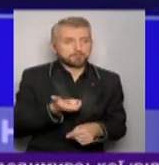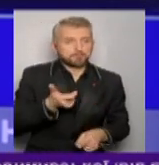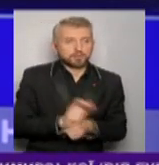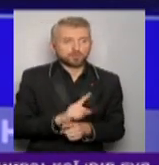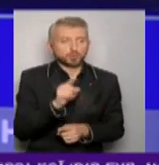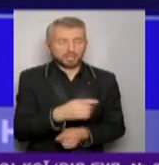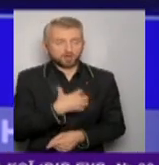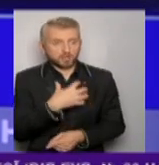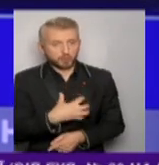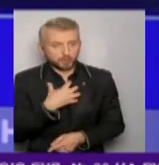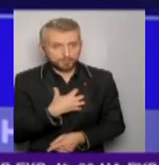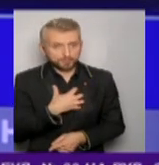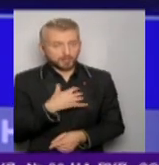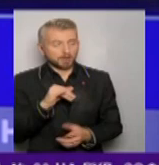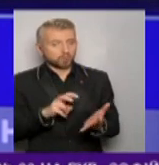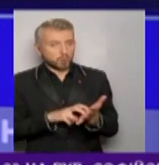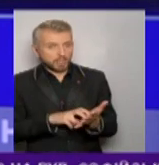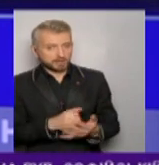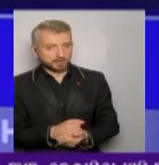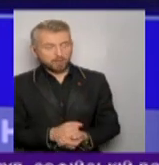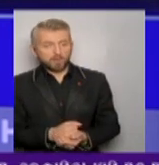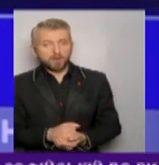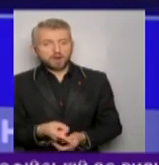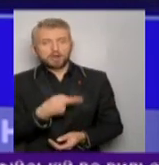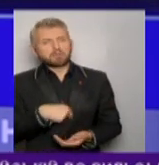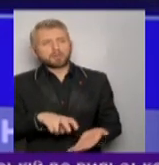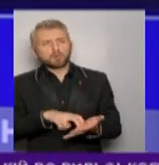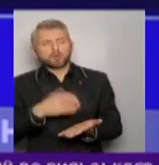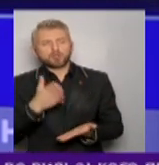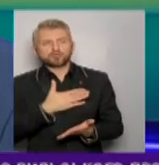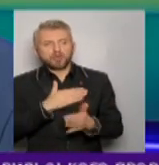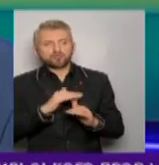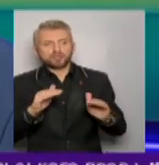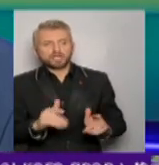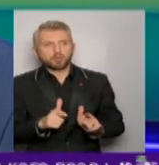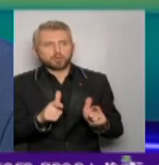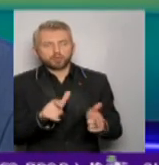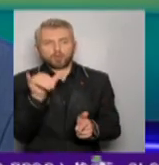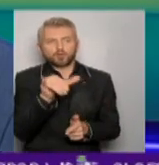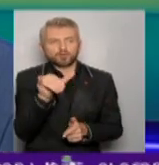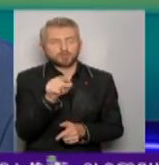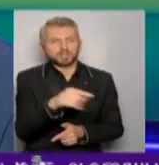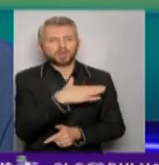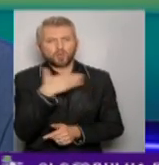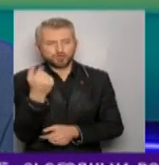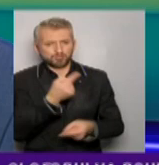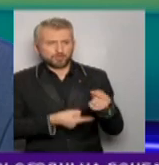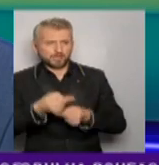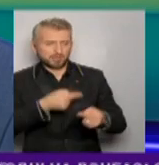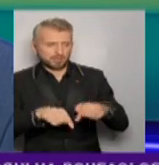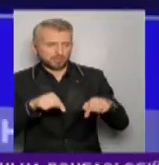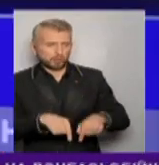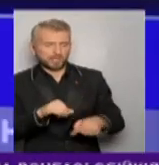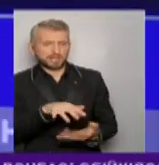їх хвилює і бояться – ми боїмося, якщо діти наші поступають до університету, вони не хочуть повертатись сюди